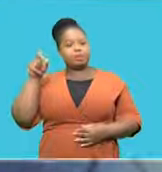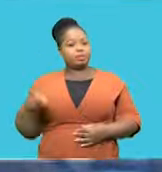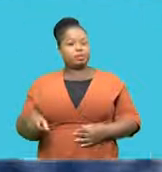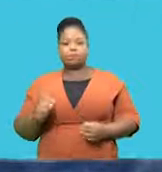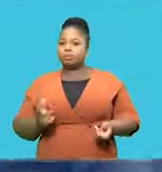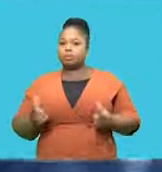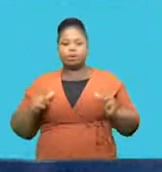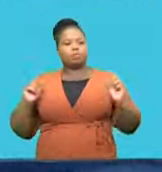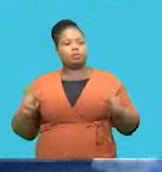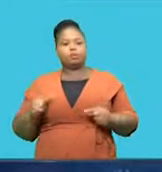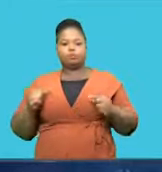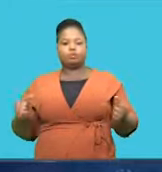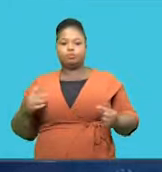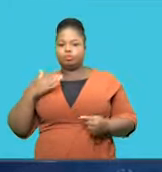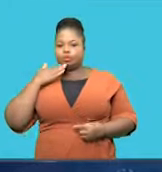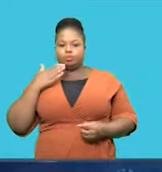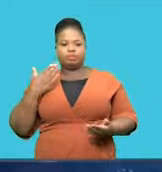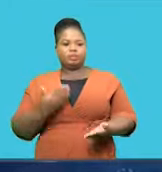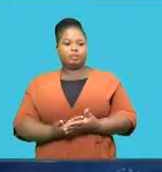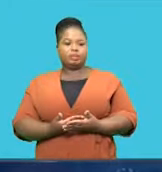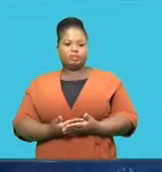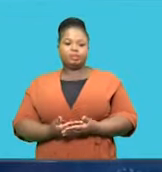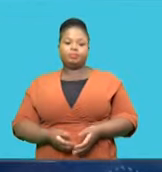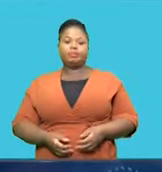esizokumvumela aphonse isikhuni